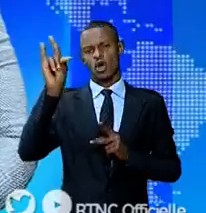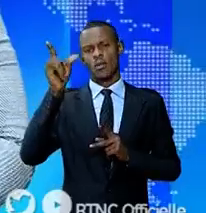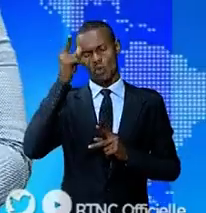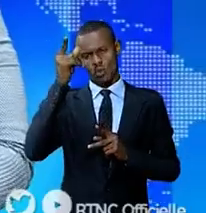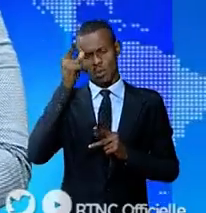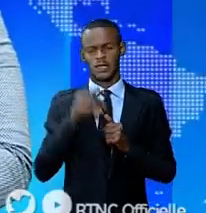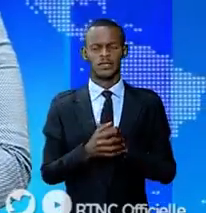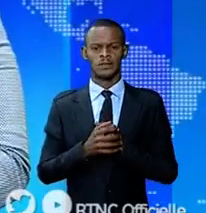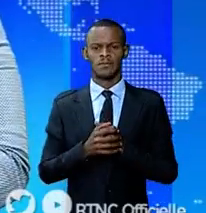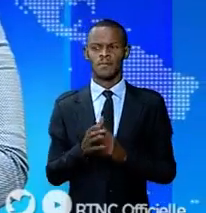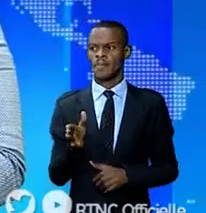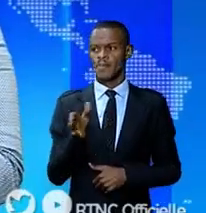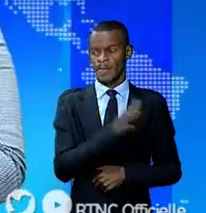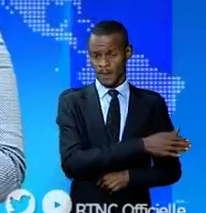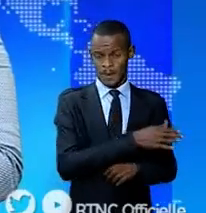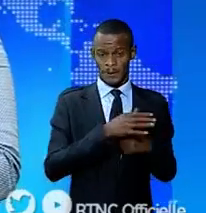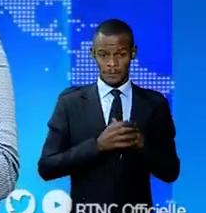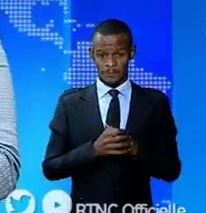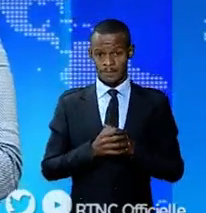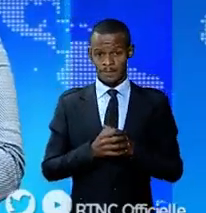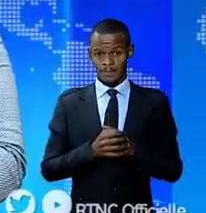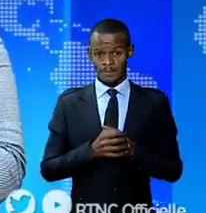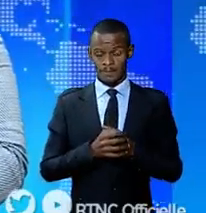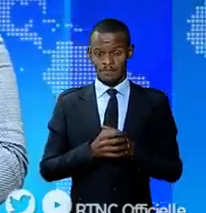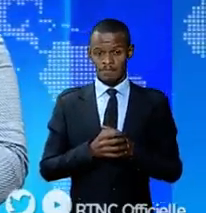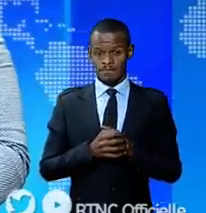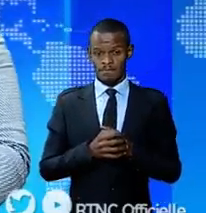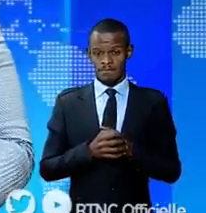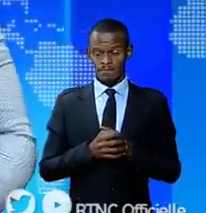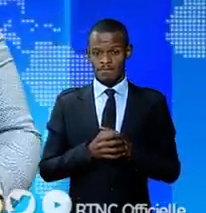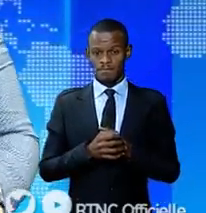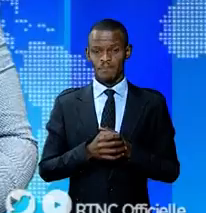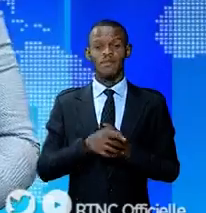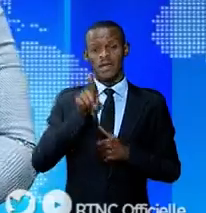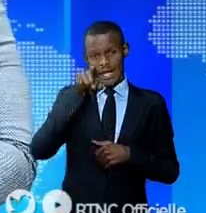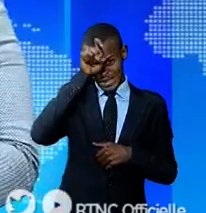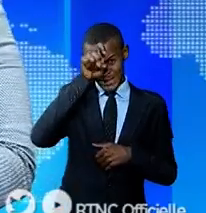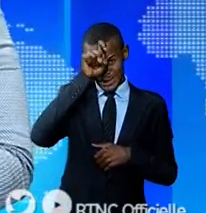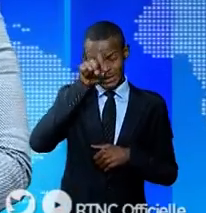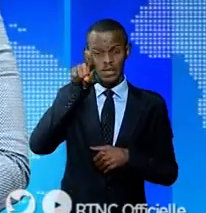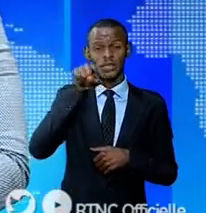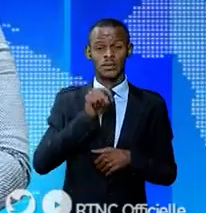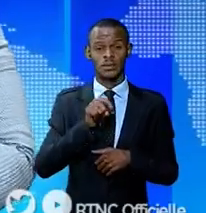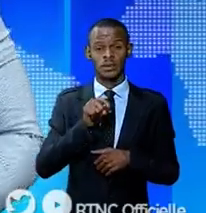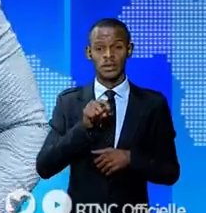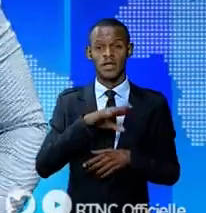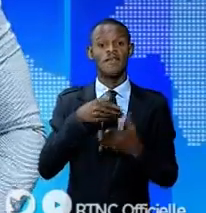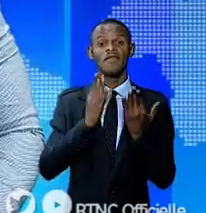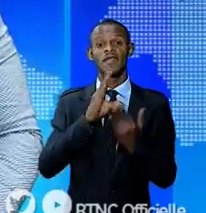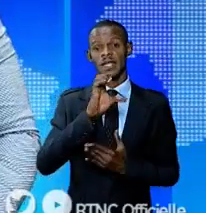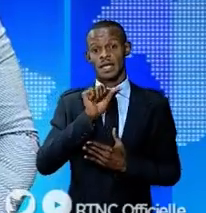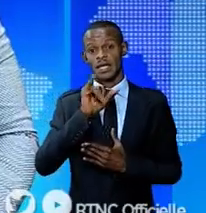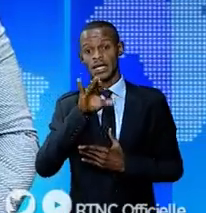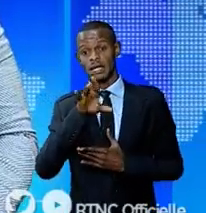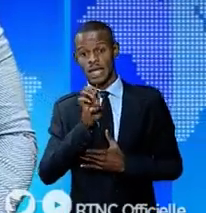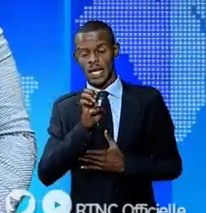En séjour à Caire, capitale de la République arabe d'Égypte, la mission mixte FPI, présidente de la République et industrie, a visité les